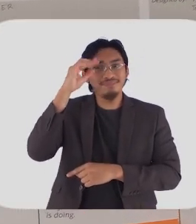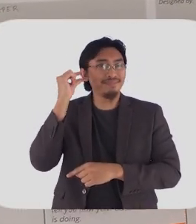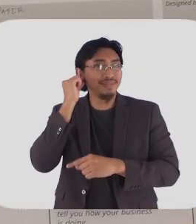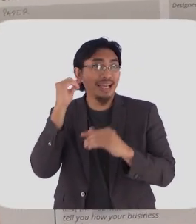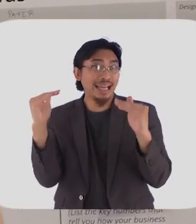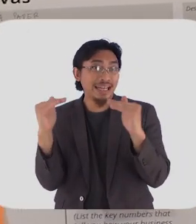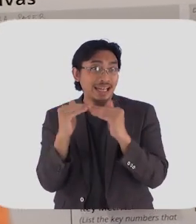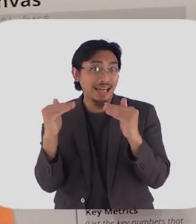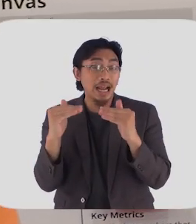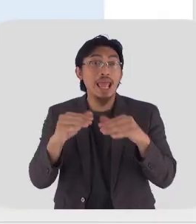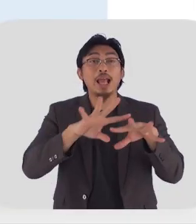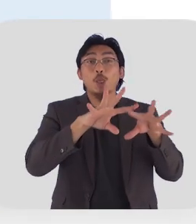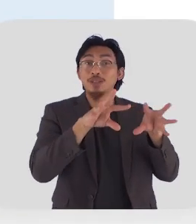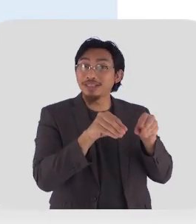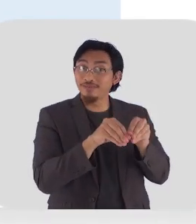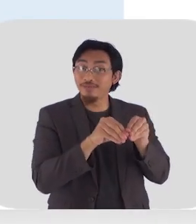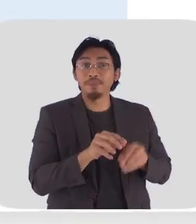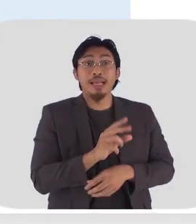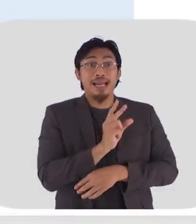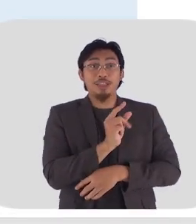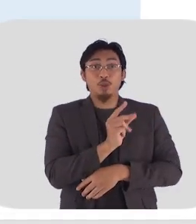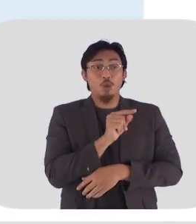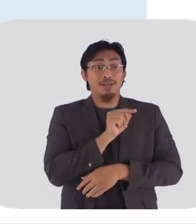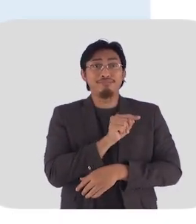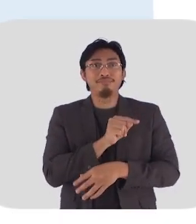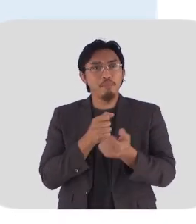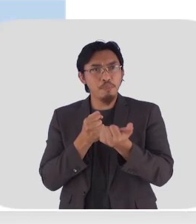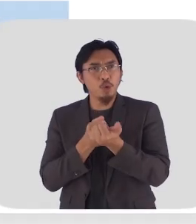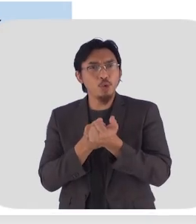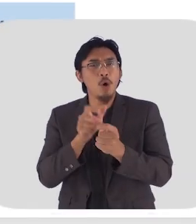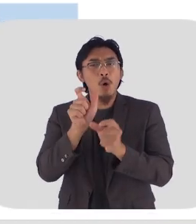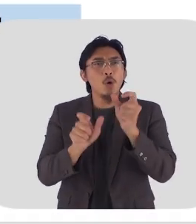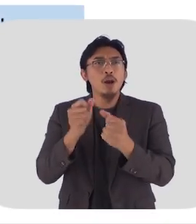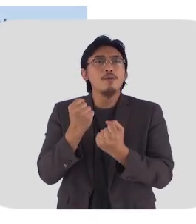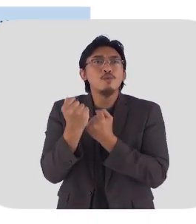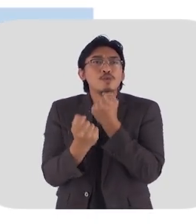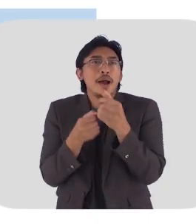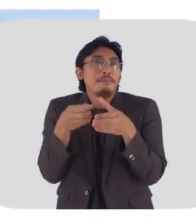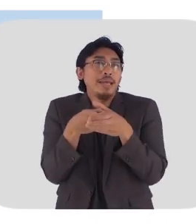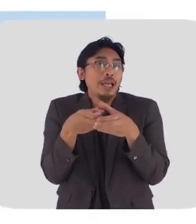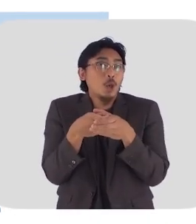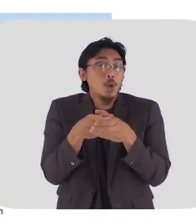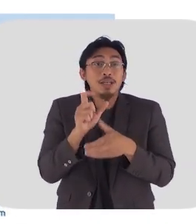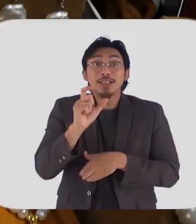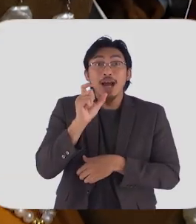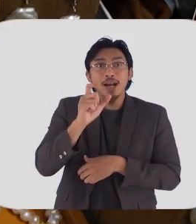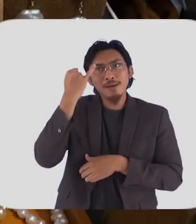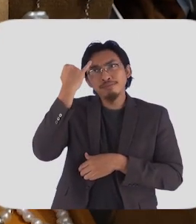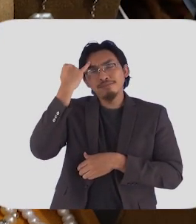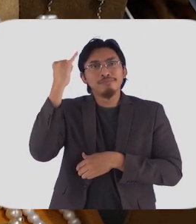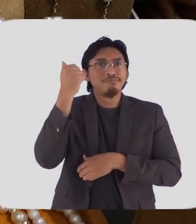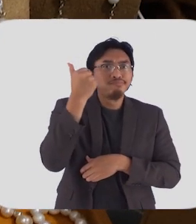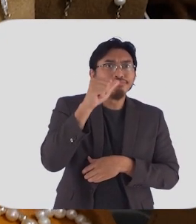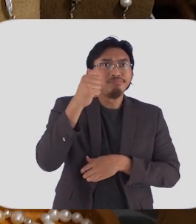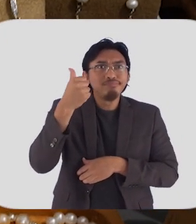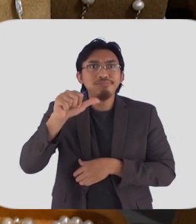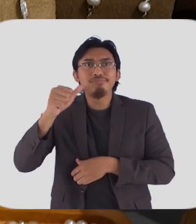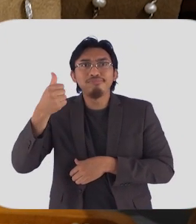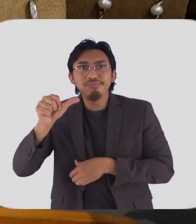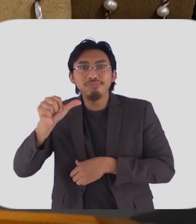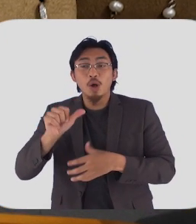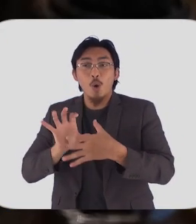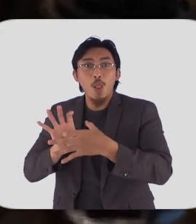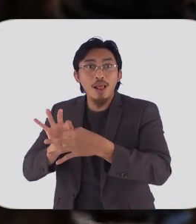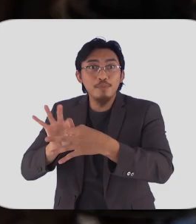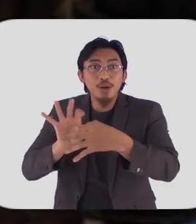sosial. RESTORE juga mendukung pelaku usaha mikro dengan pendekatan inovatif, kolaboratif, dan